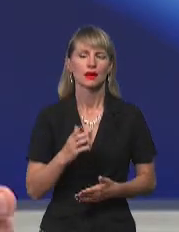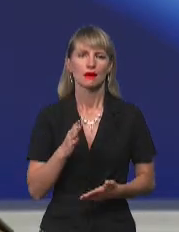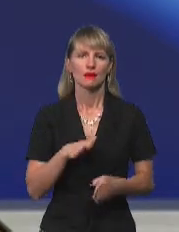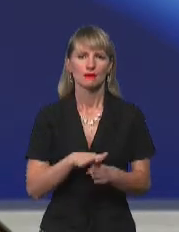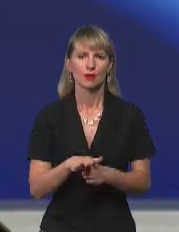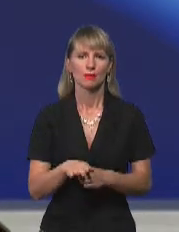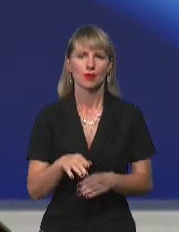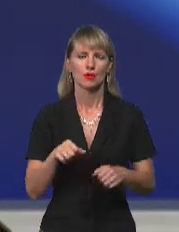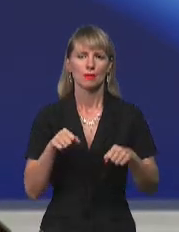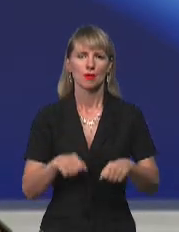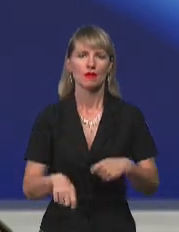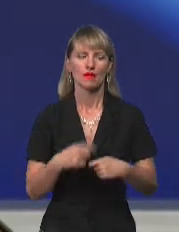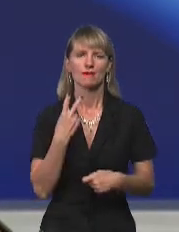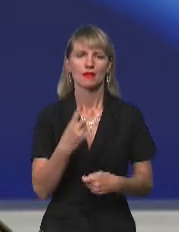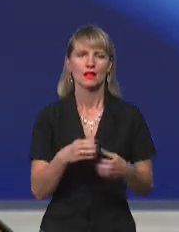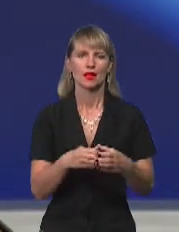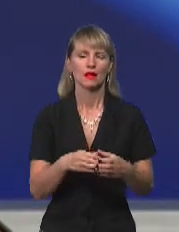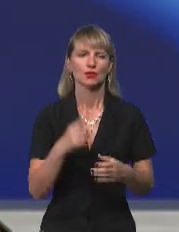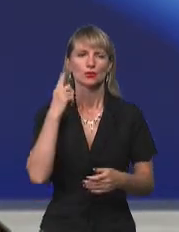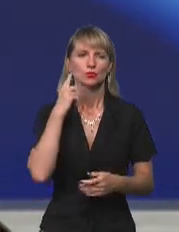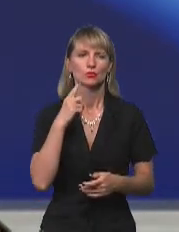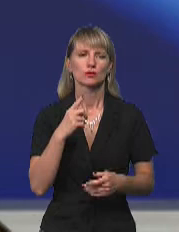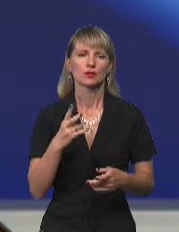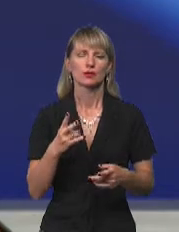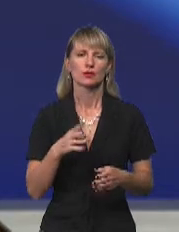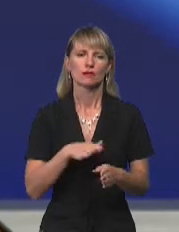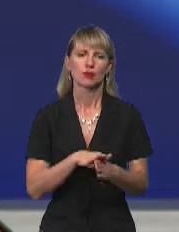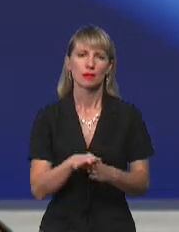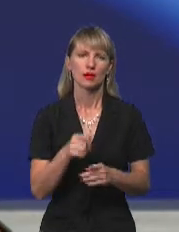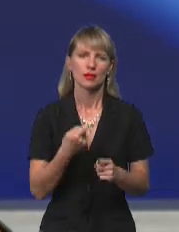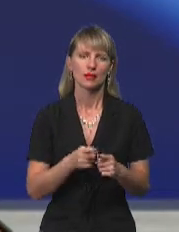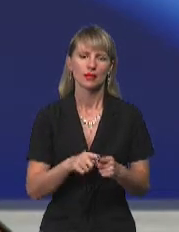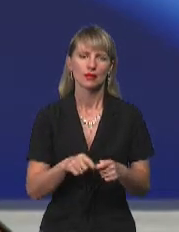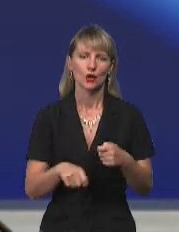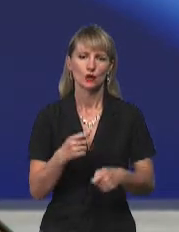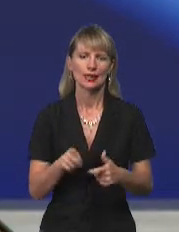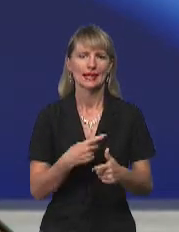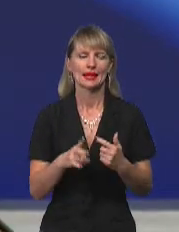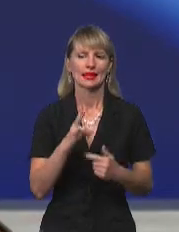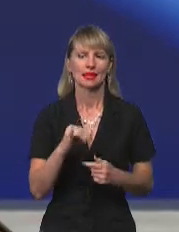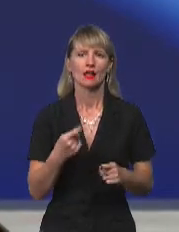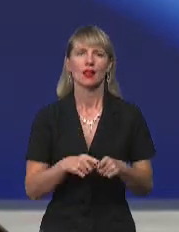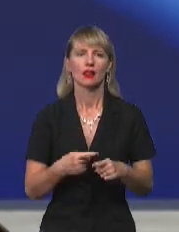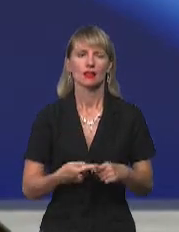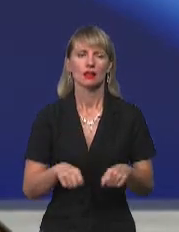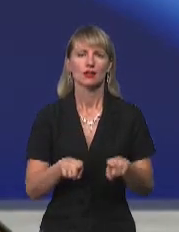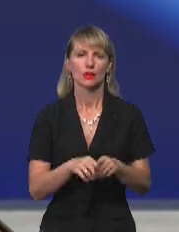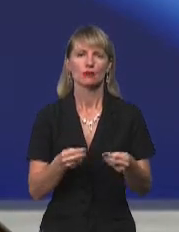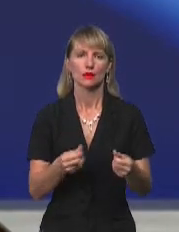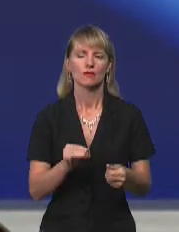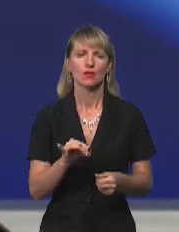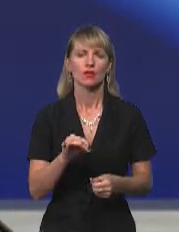правопорушення, бачачи наряд, він вже задумається, необхідно здійснювати його чи ні. Це також вплив і